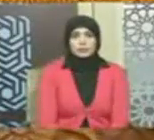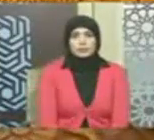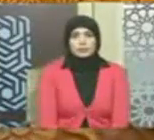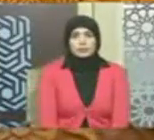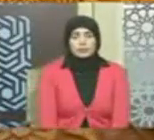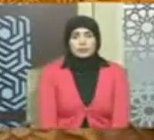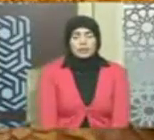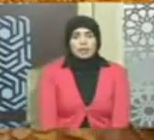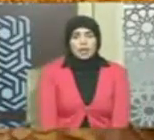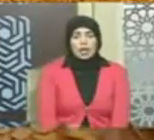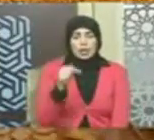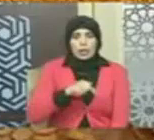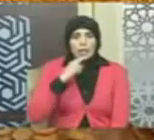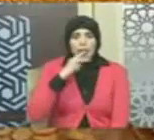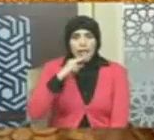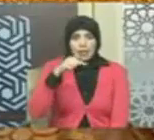والحديث